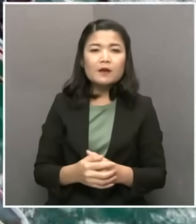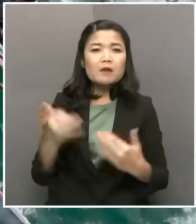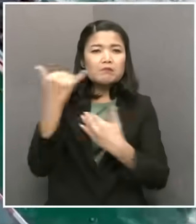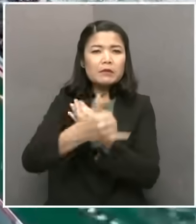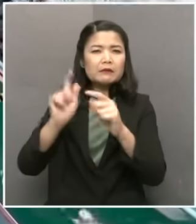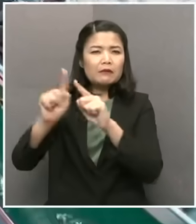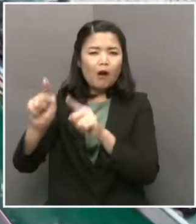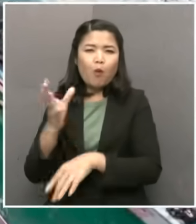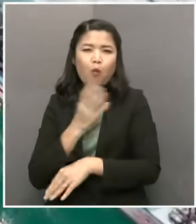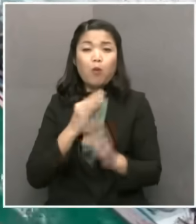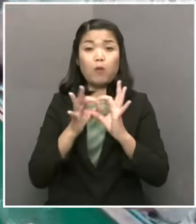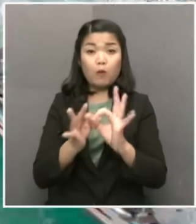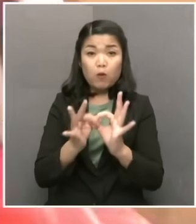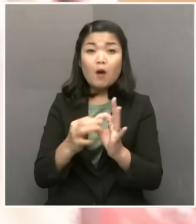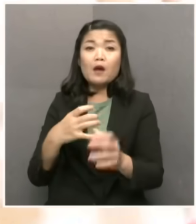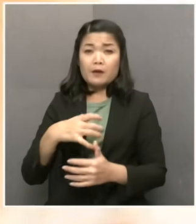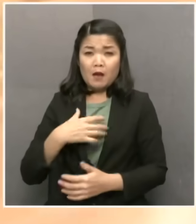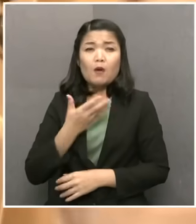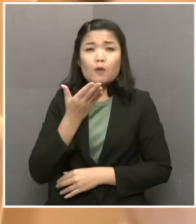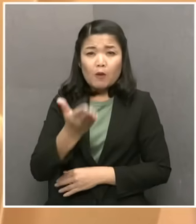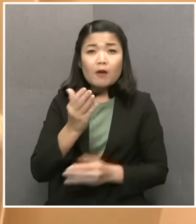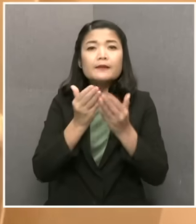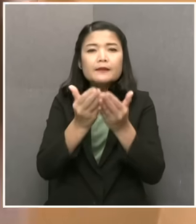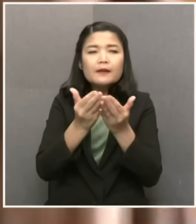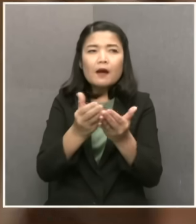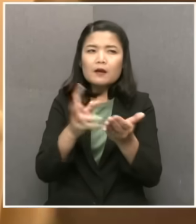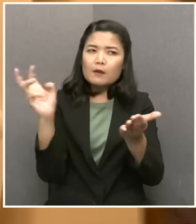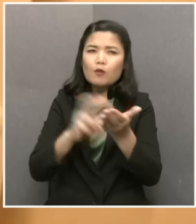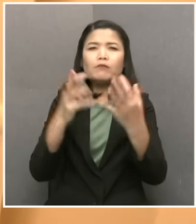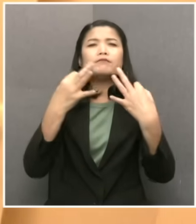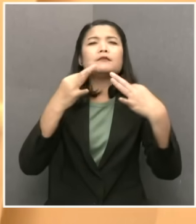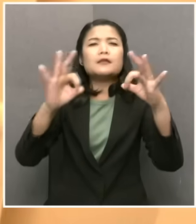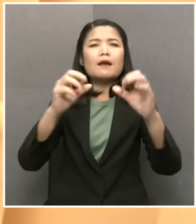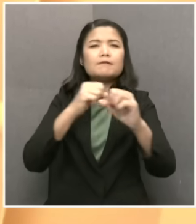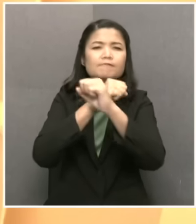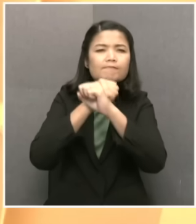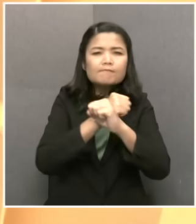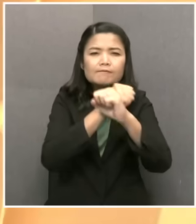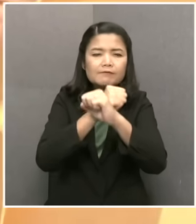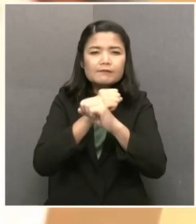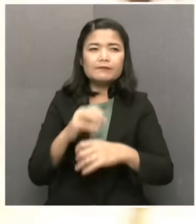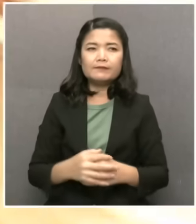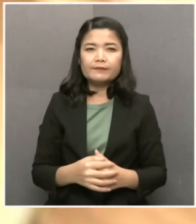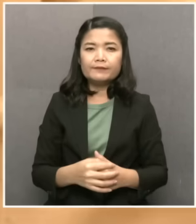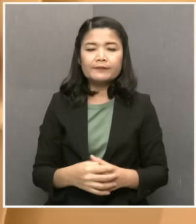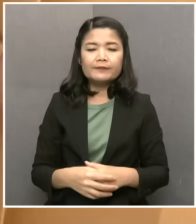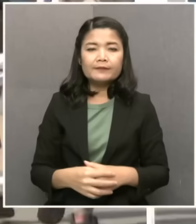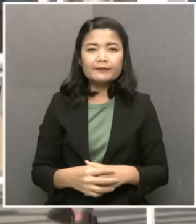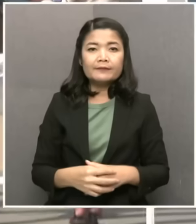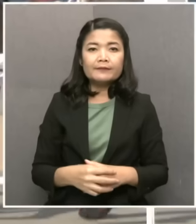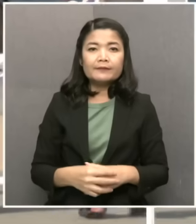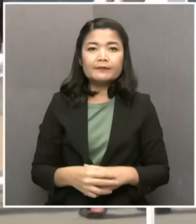ติและการเรียกร้องการรับประกันการเดินเรือที่เสรีและปลอดภัยในน่านน้ำทะเลแดงค่ะ